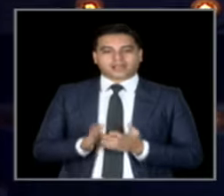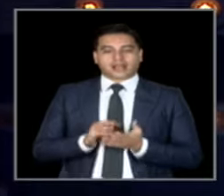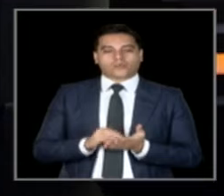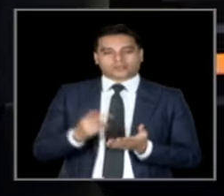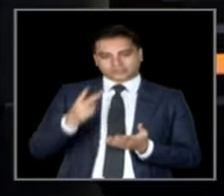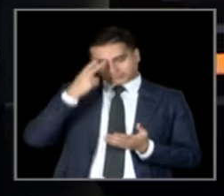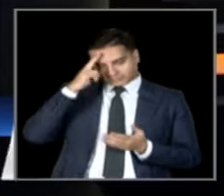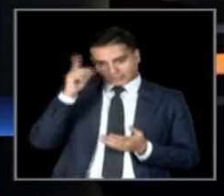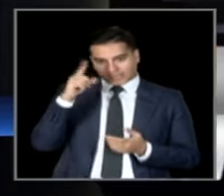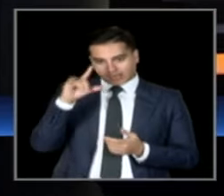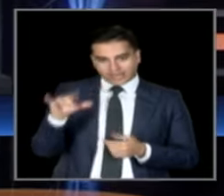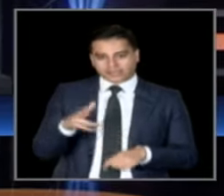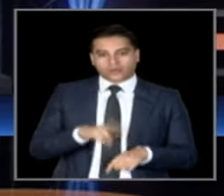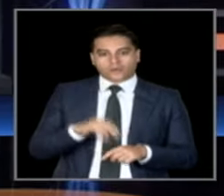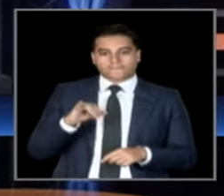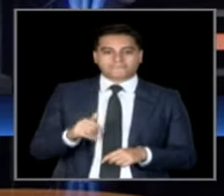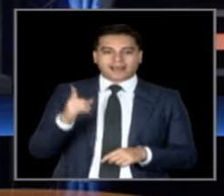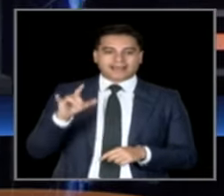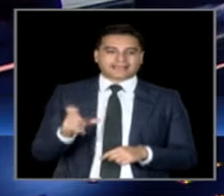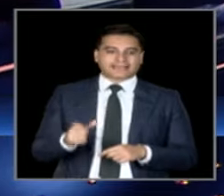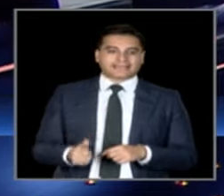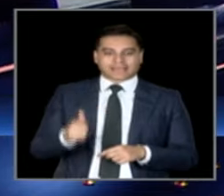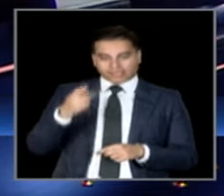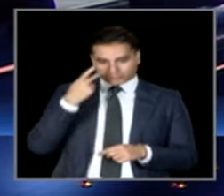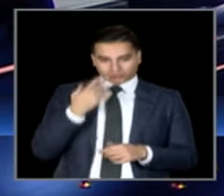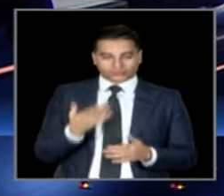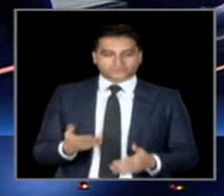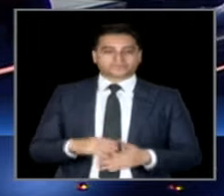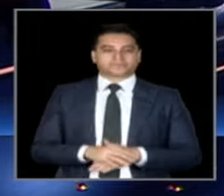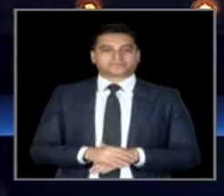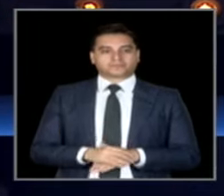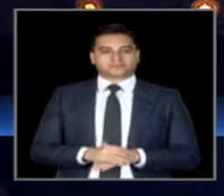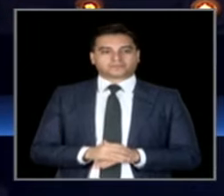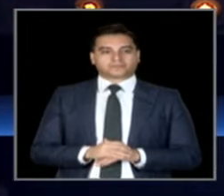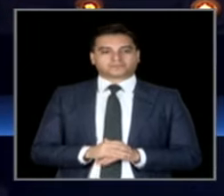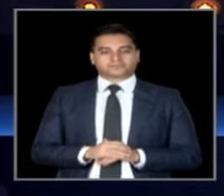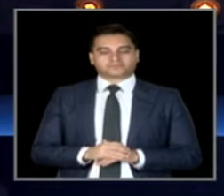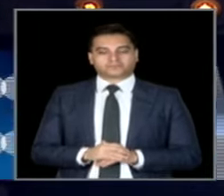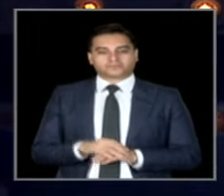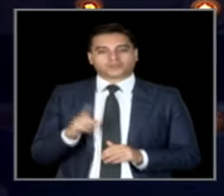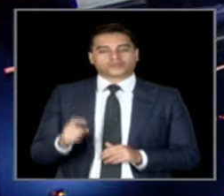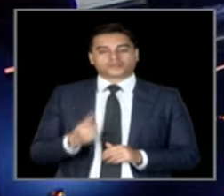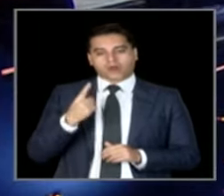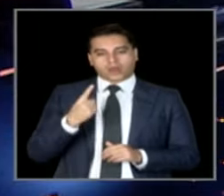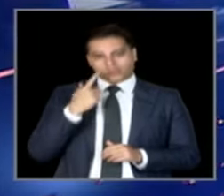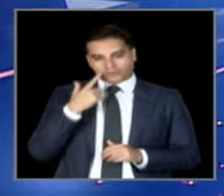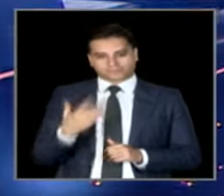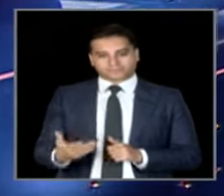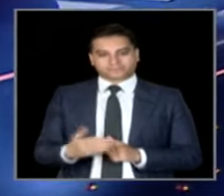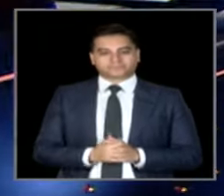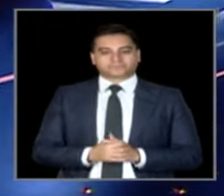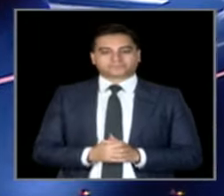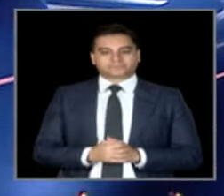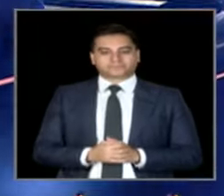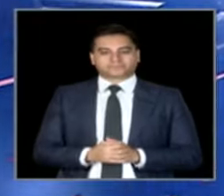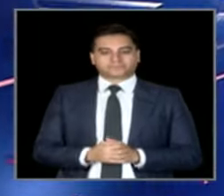أول اثنين ندى ومارينا. مارينا وندى. السؤال الأول